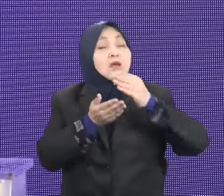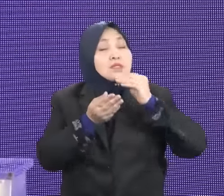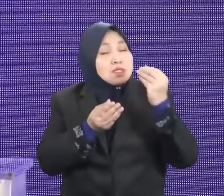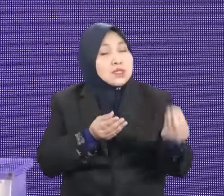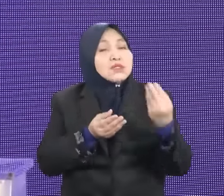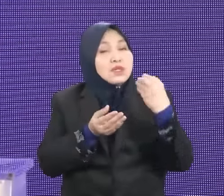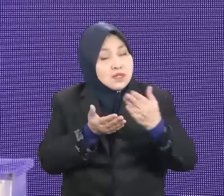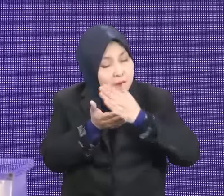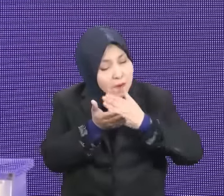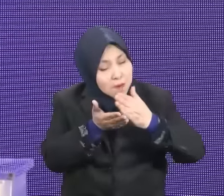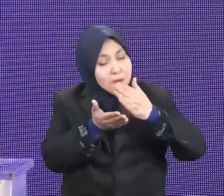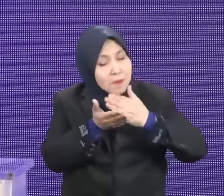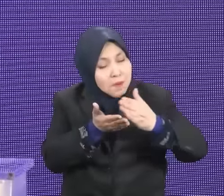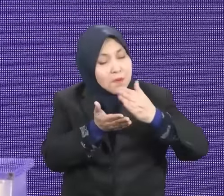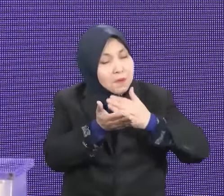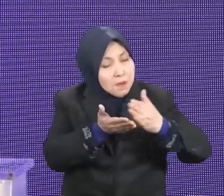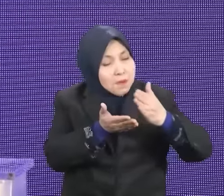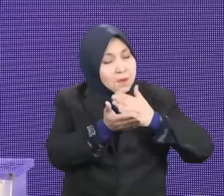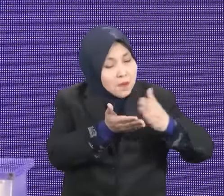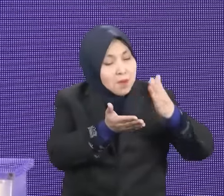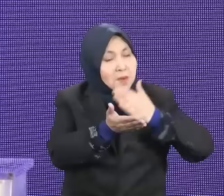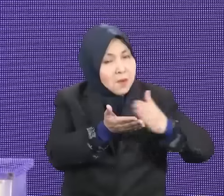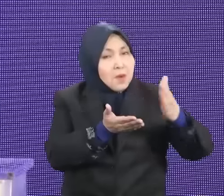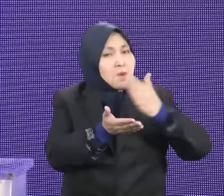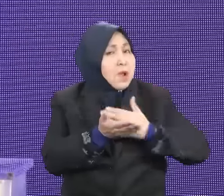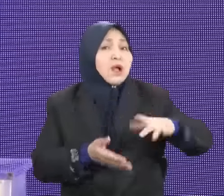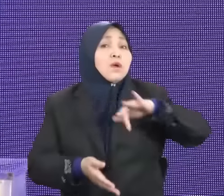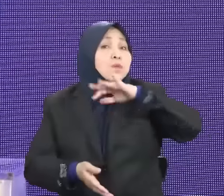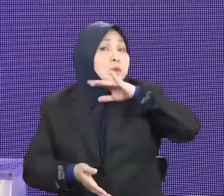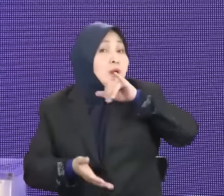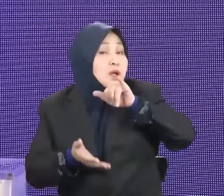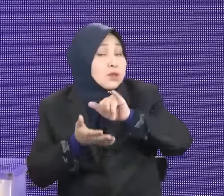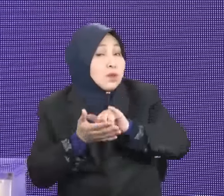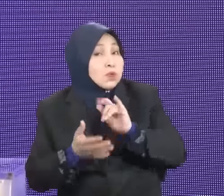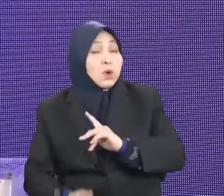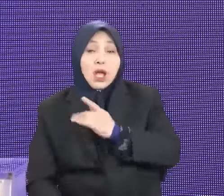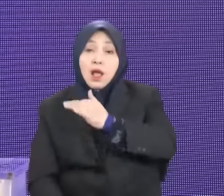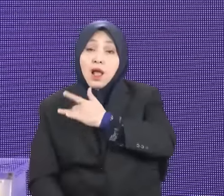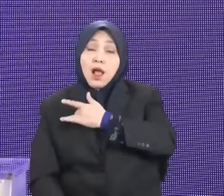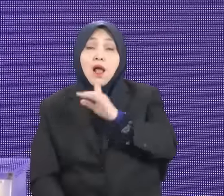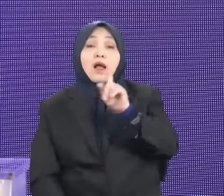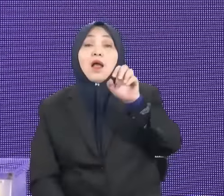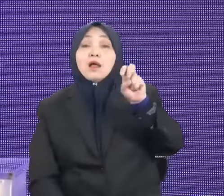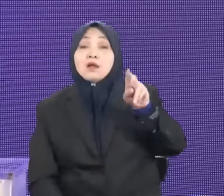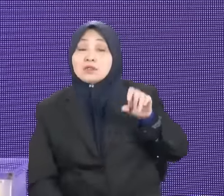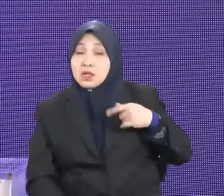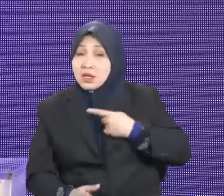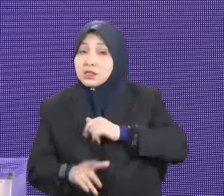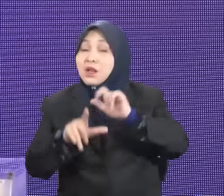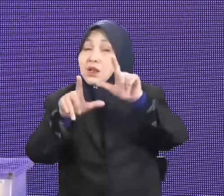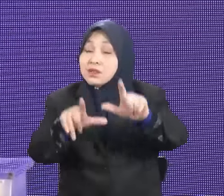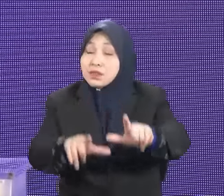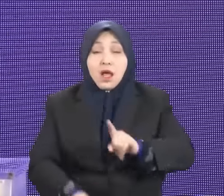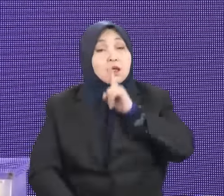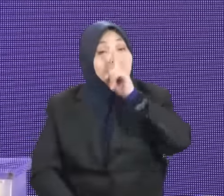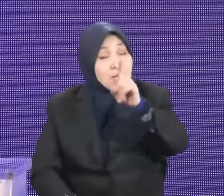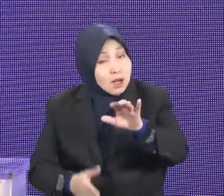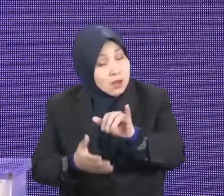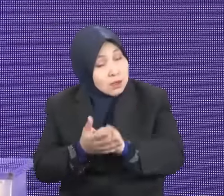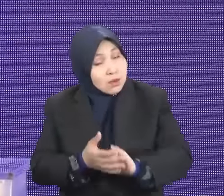sedikit-sedikit demi sedikit akan dibuang kotoran-kotoran tersebut itu kesan bila kita meletakkan Al haqqu